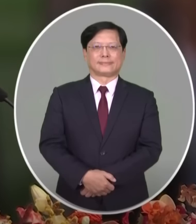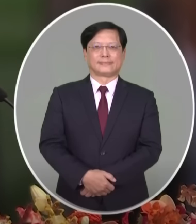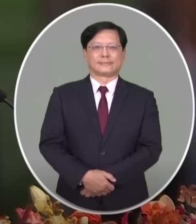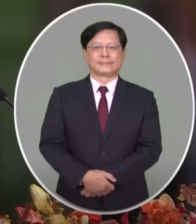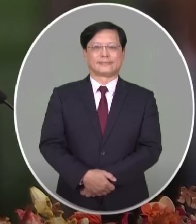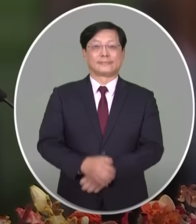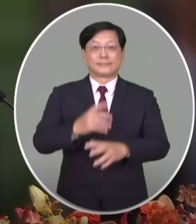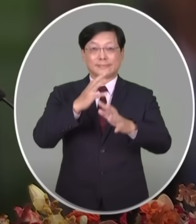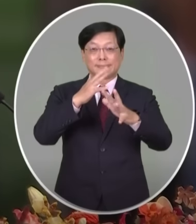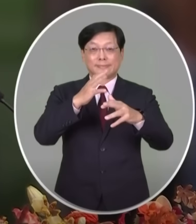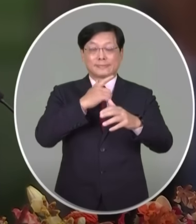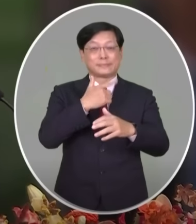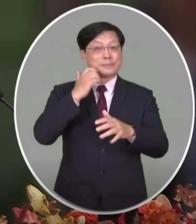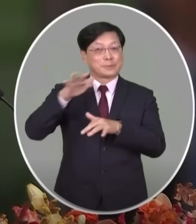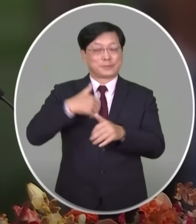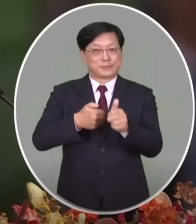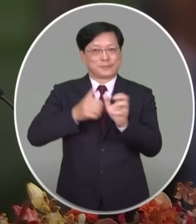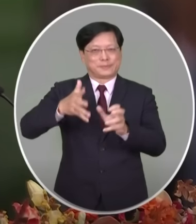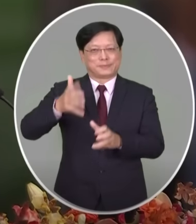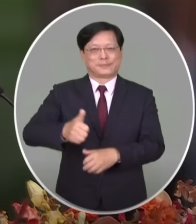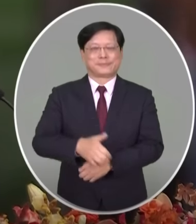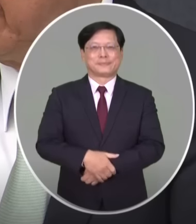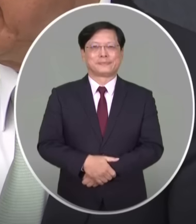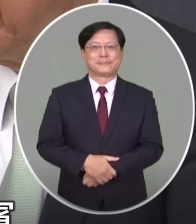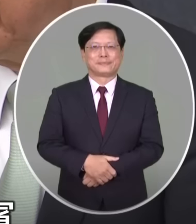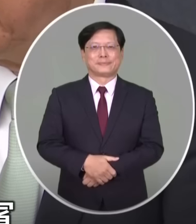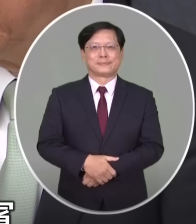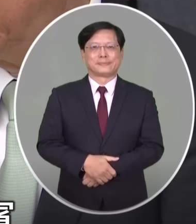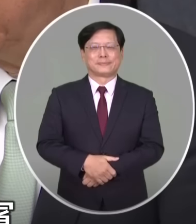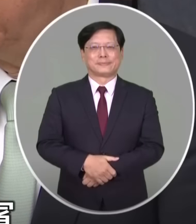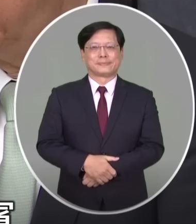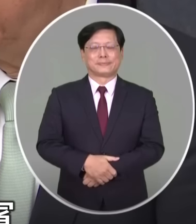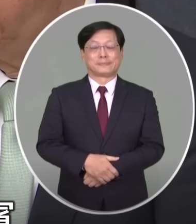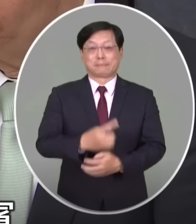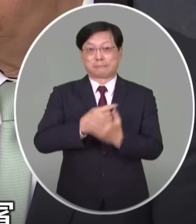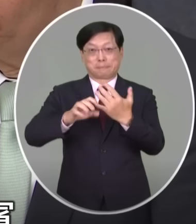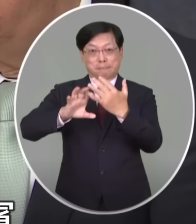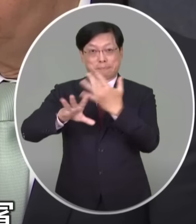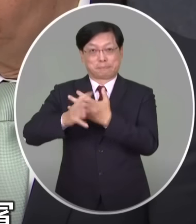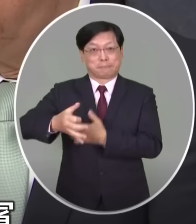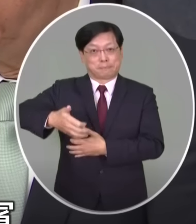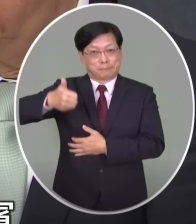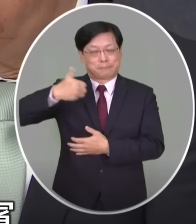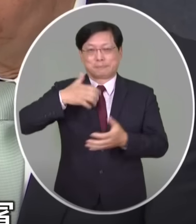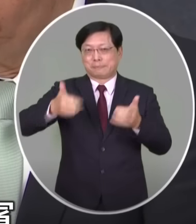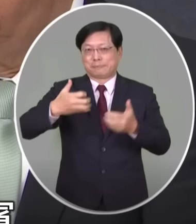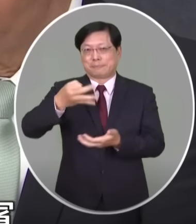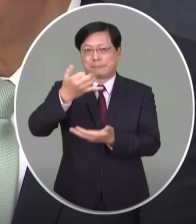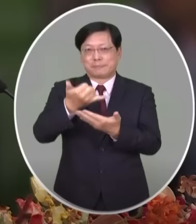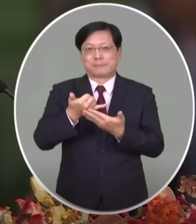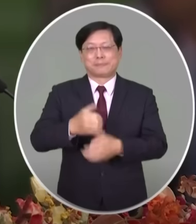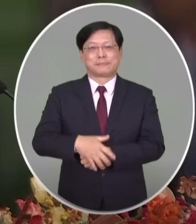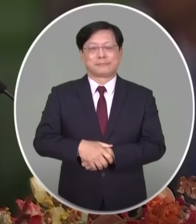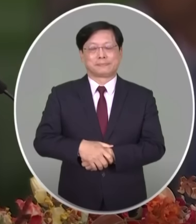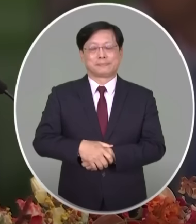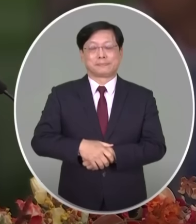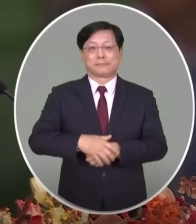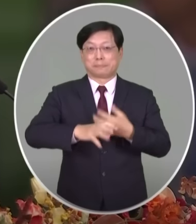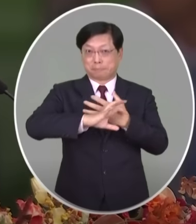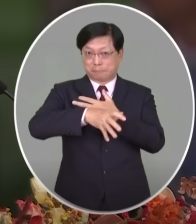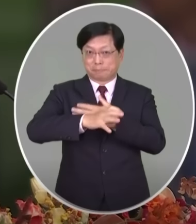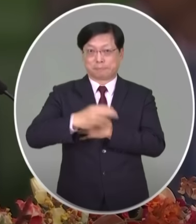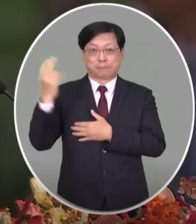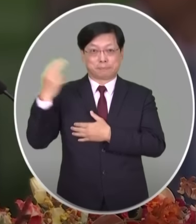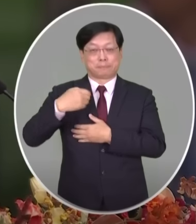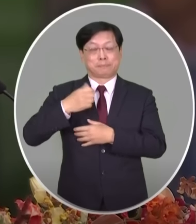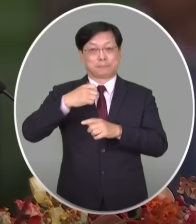张美琴副总统，各位友邦的元首与贵宾，各国驻